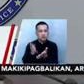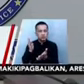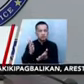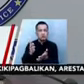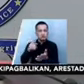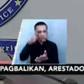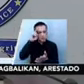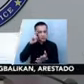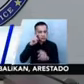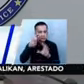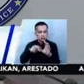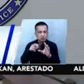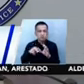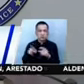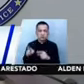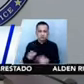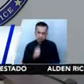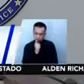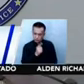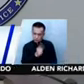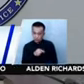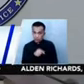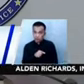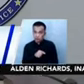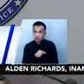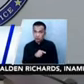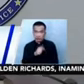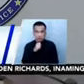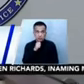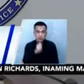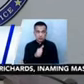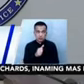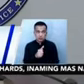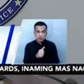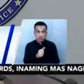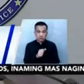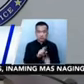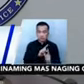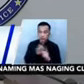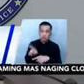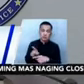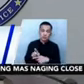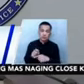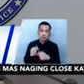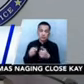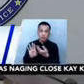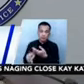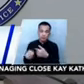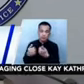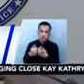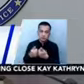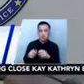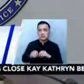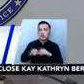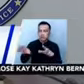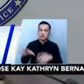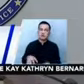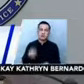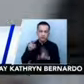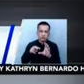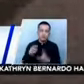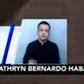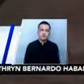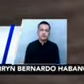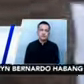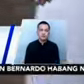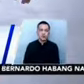tinakot niya nga ito na kung hindi niya papakita sa kanya para makipagbalikan, ikakalat niya yung mga sex